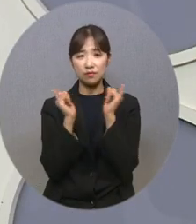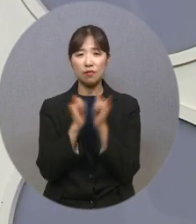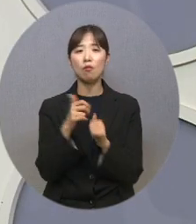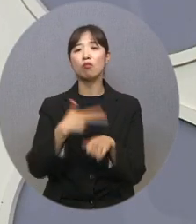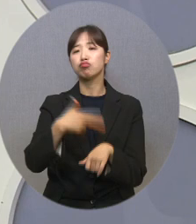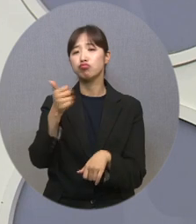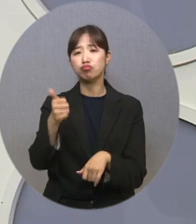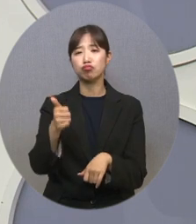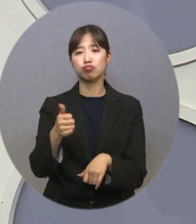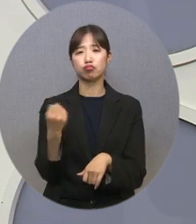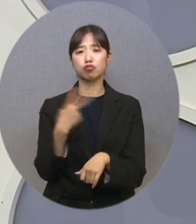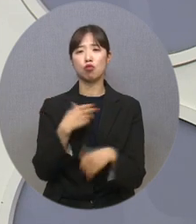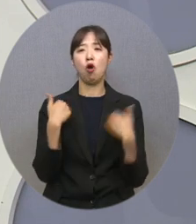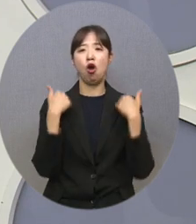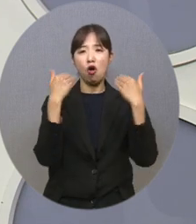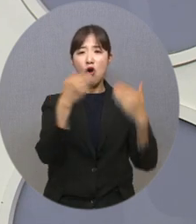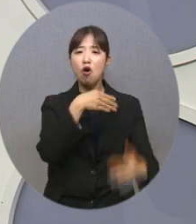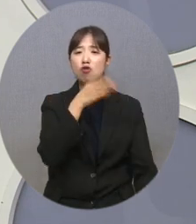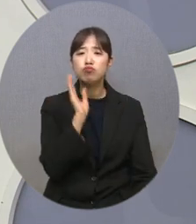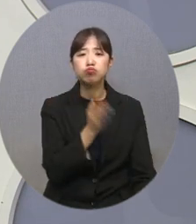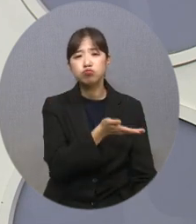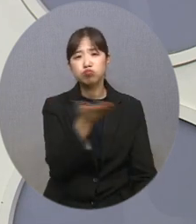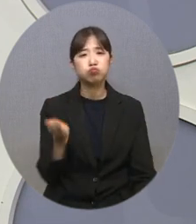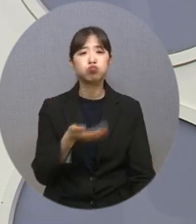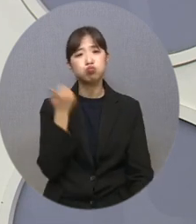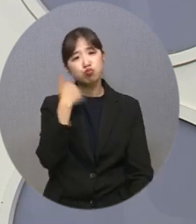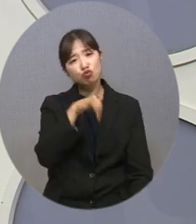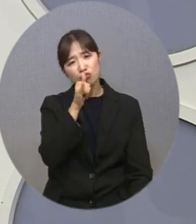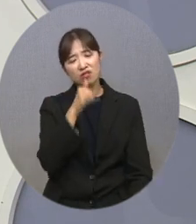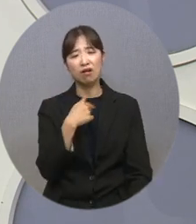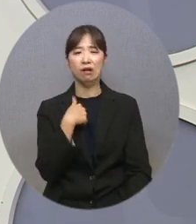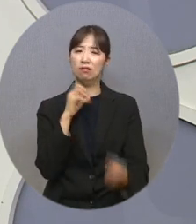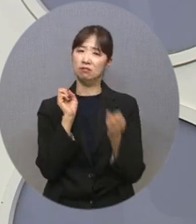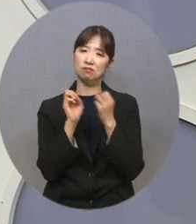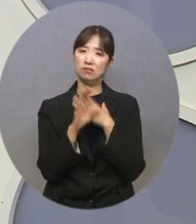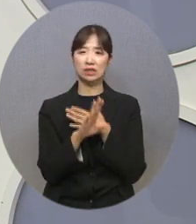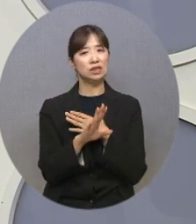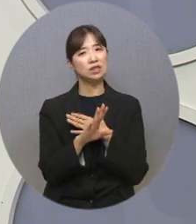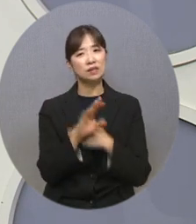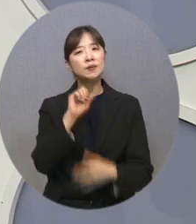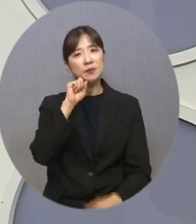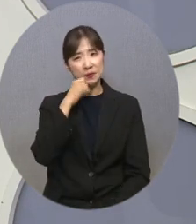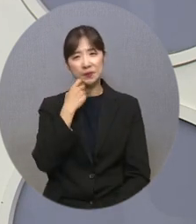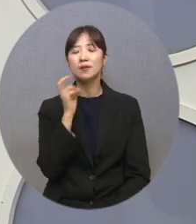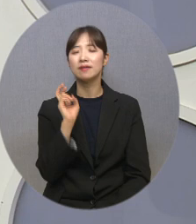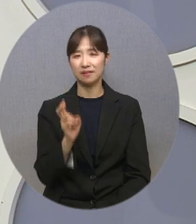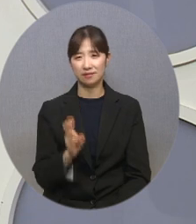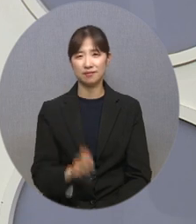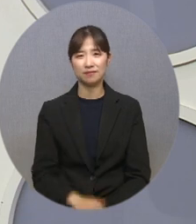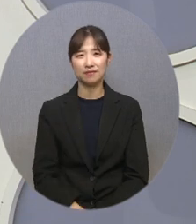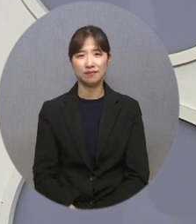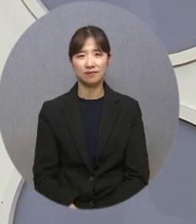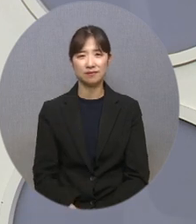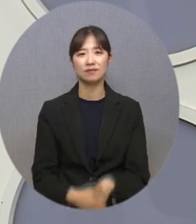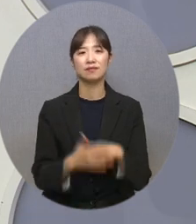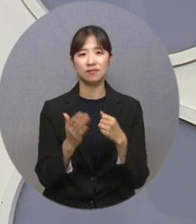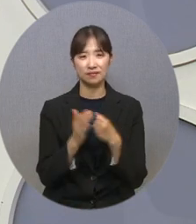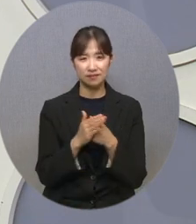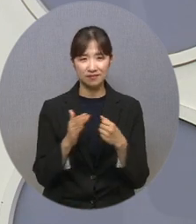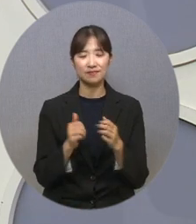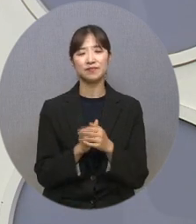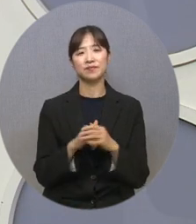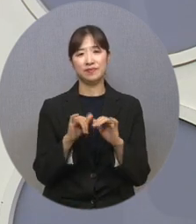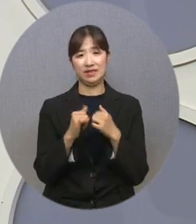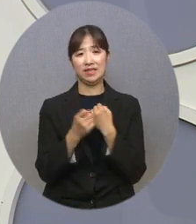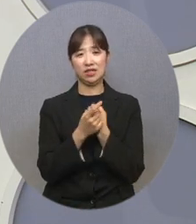어디 있고 어른은 어디 있는가? 저는 대답하기는 참 곤란하다 싶은 생각이 들어요. 그래서